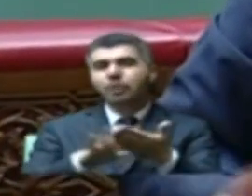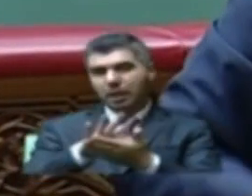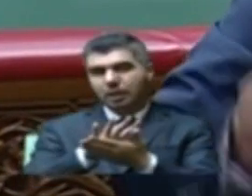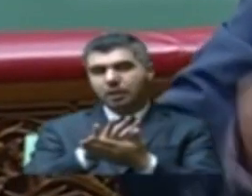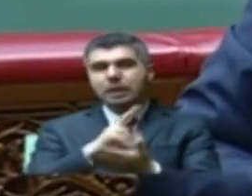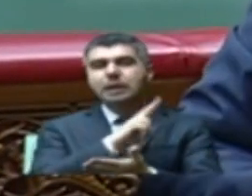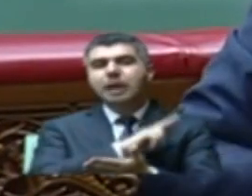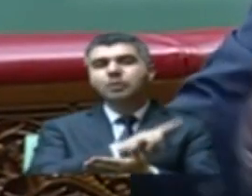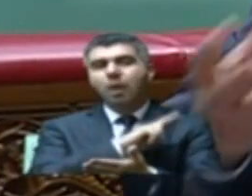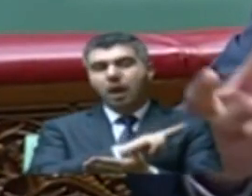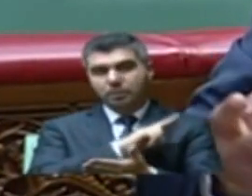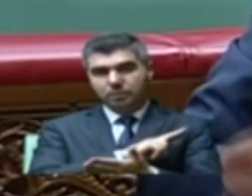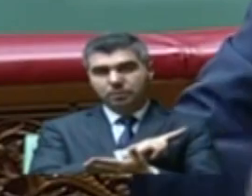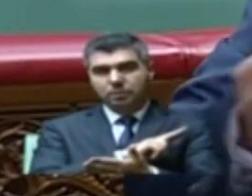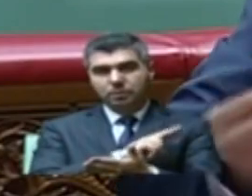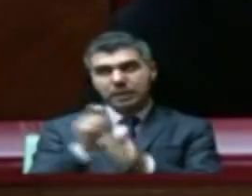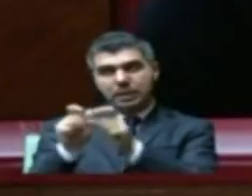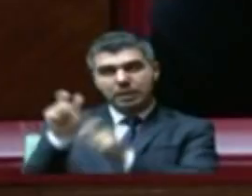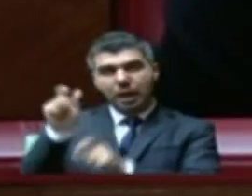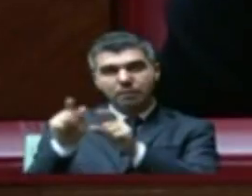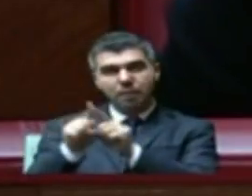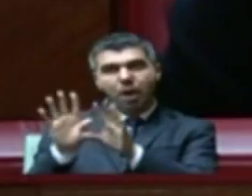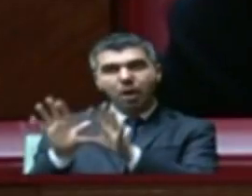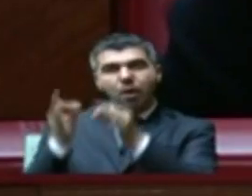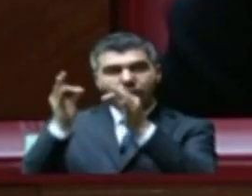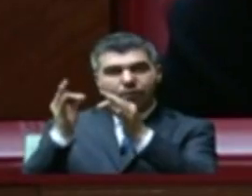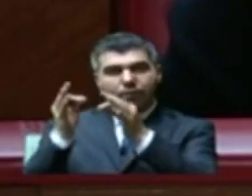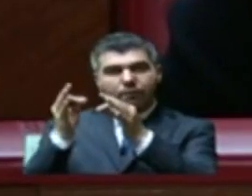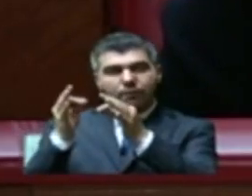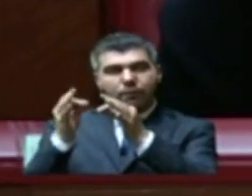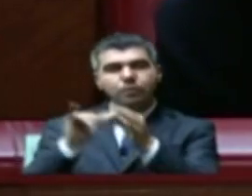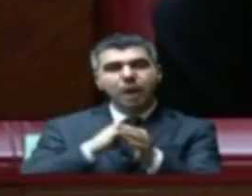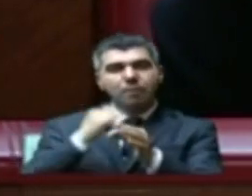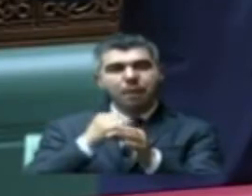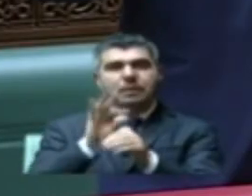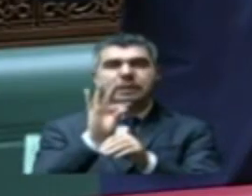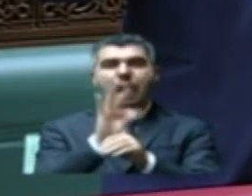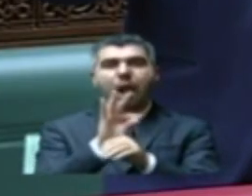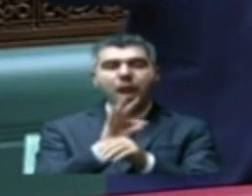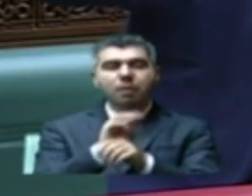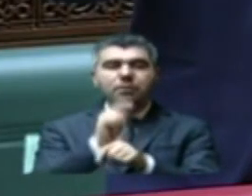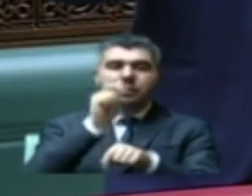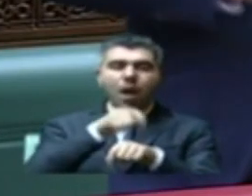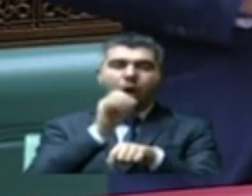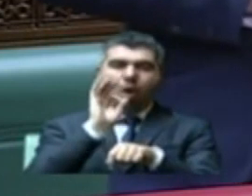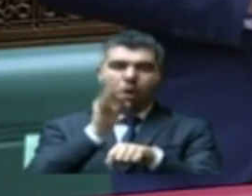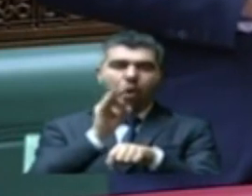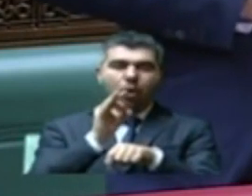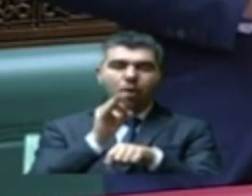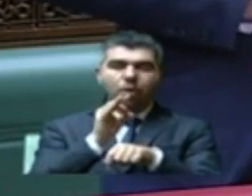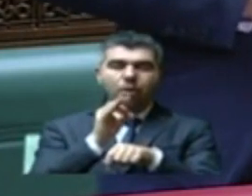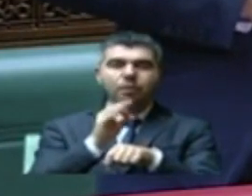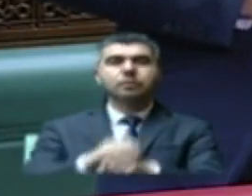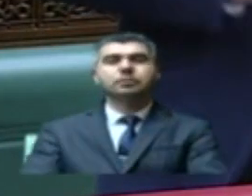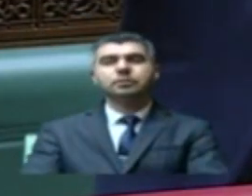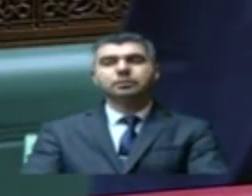تقليدي كيجيب معه واحد جوج ديال الدراري باش يعلمهم الحرفة والصناعة، لأن الصناعة انقرضت دابا، مشات تنقرض في البلاد،